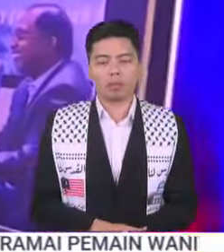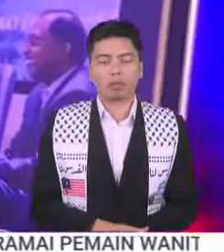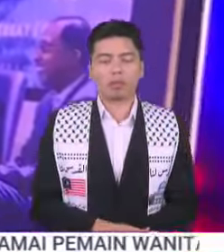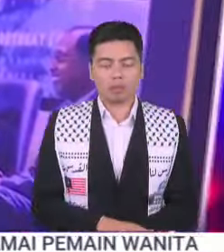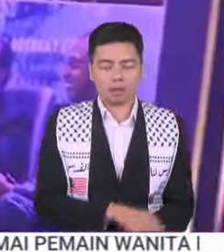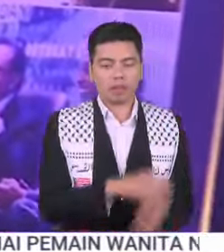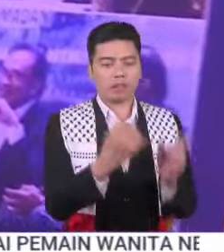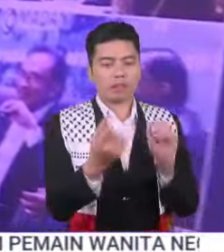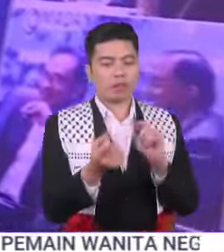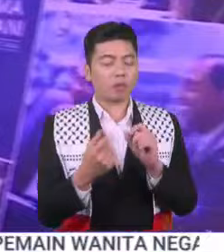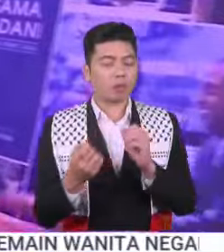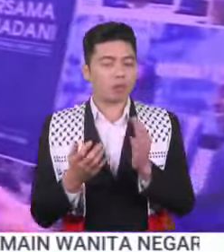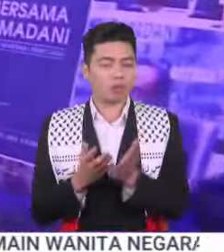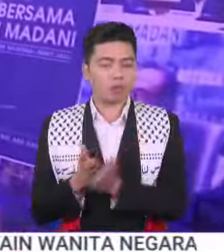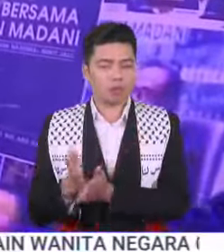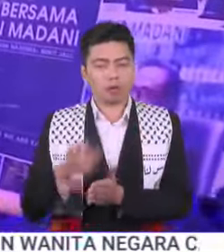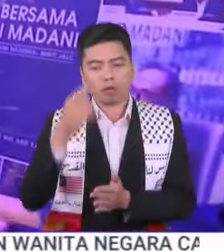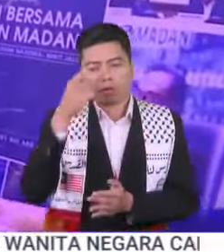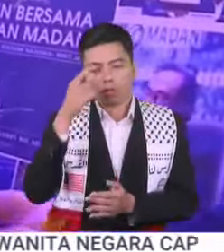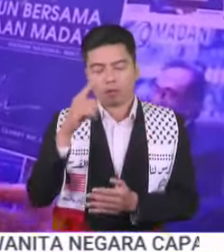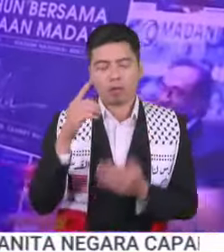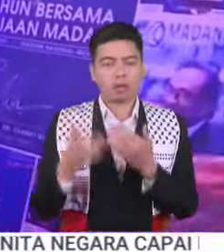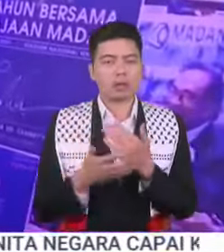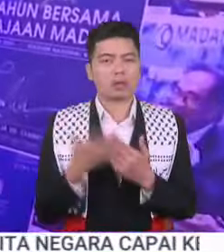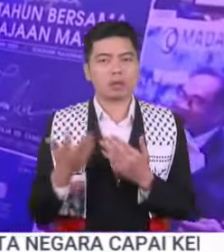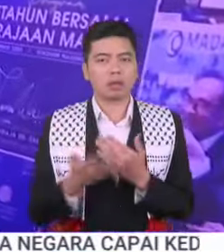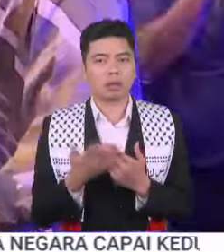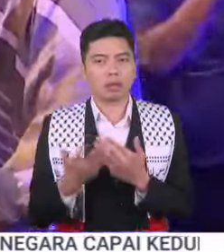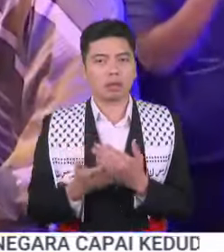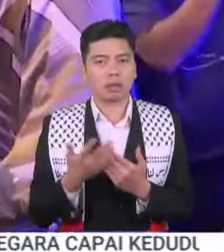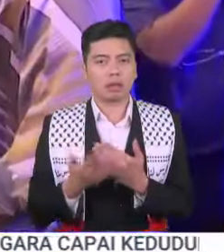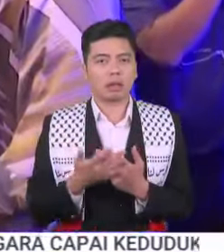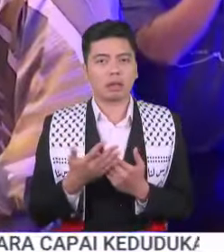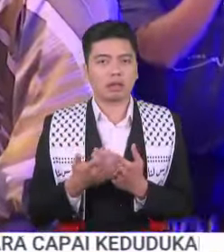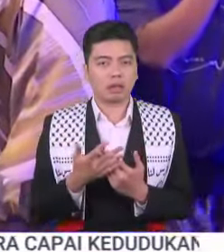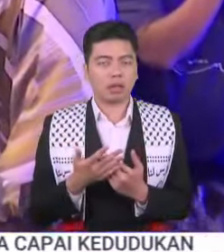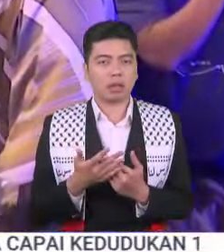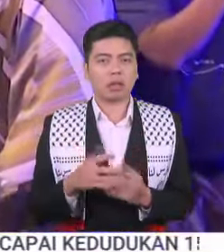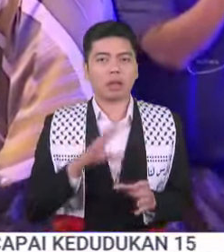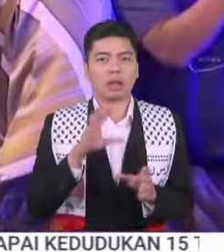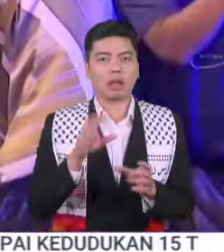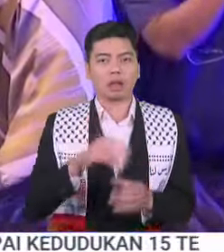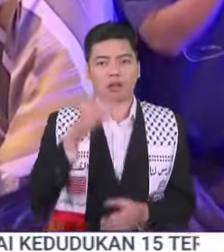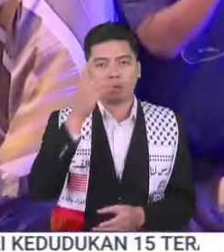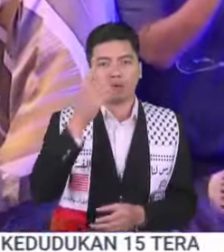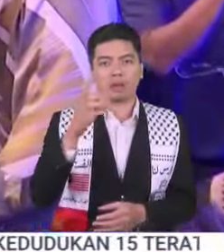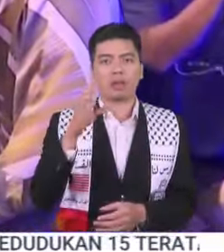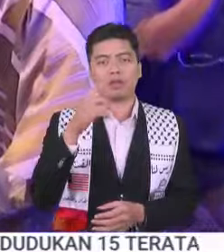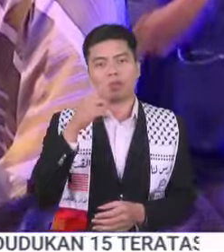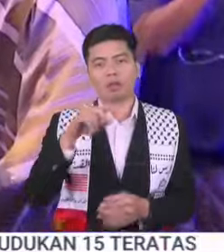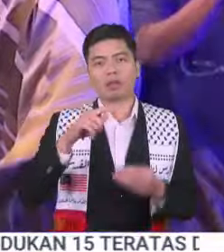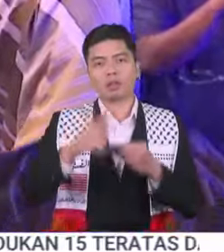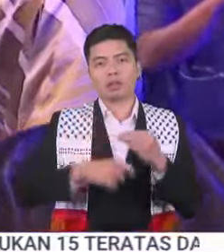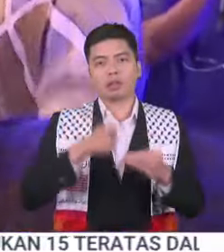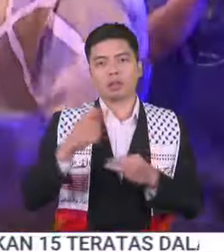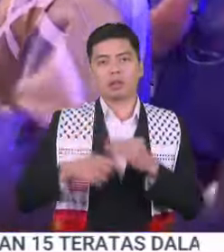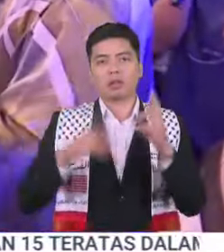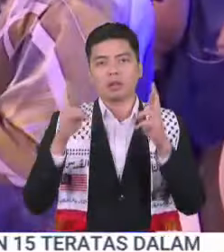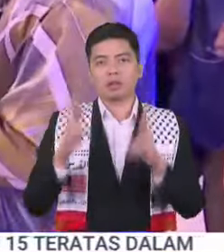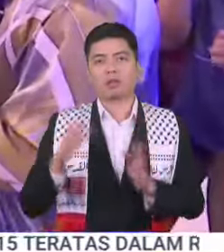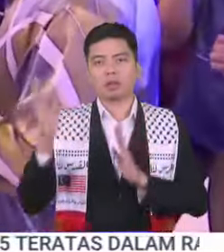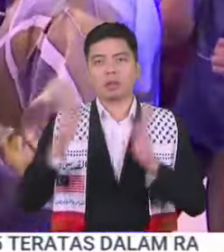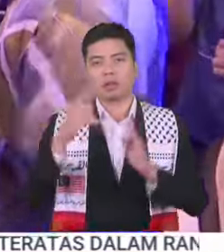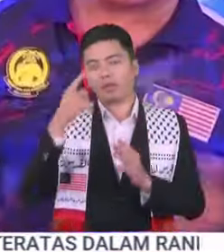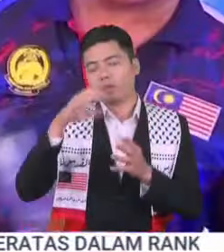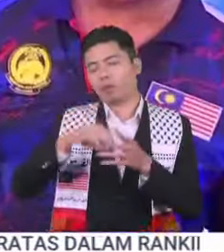Interaksi secara langsung berkenaan memudahkan masyarakat dan pihak kementerian, terutama di pejabat kedutaan, mengendalikan isu berkaitan rakyat Malaysia yang berada